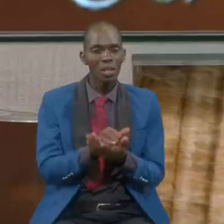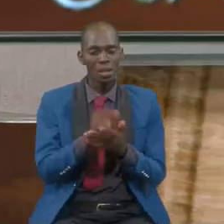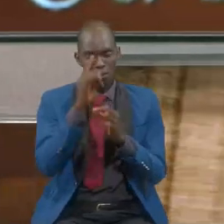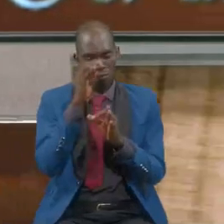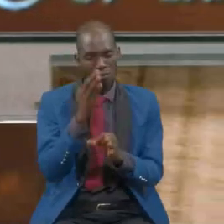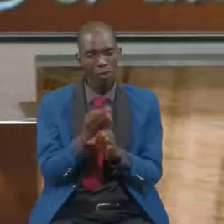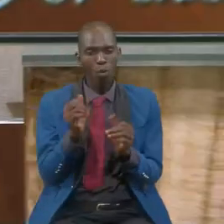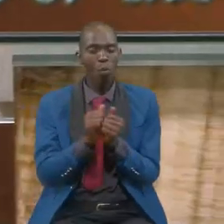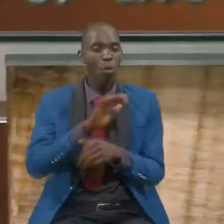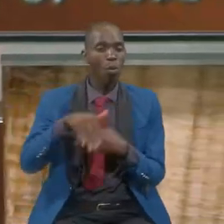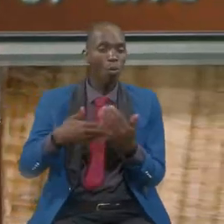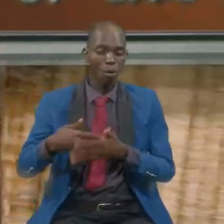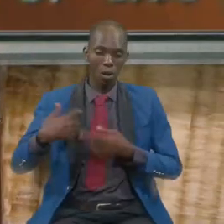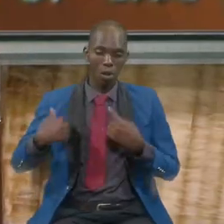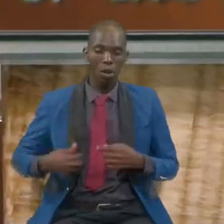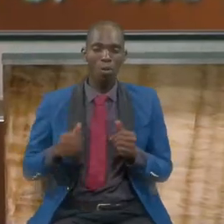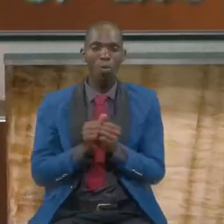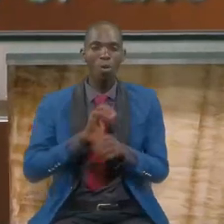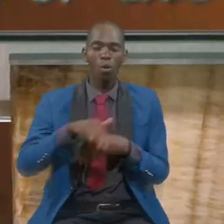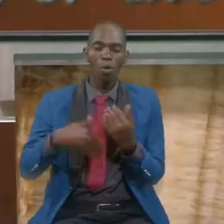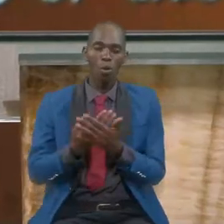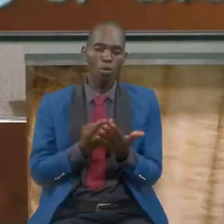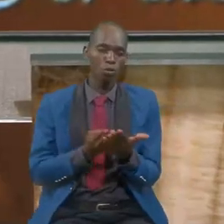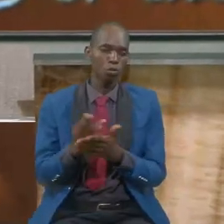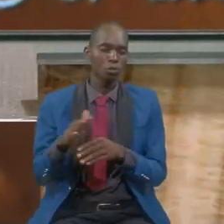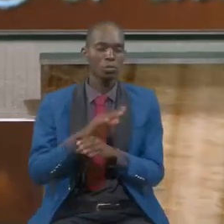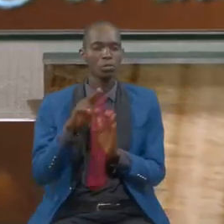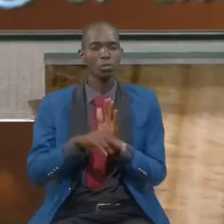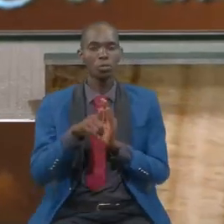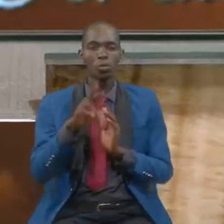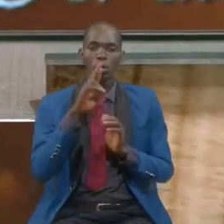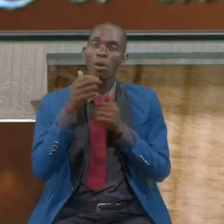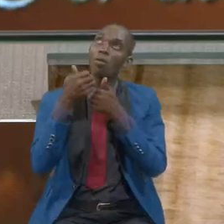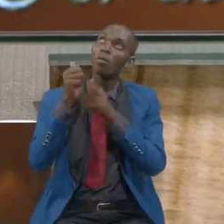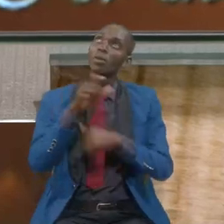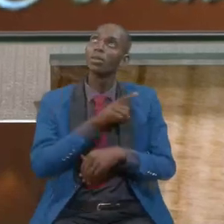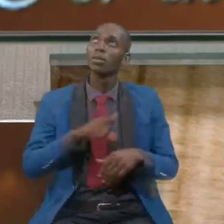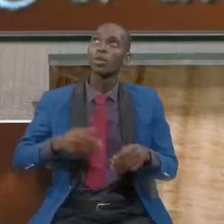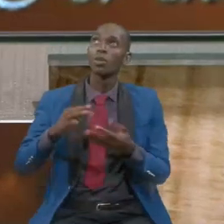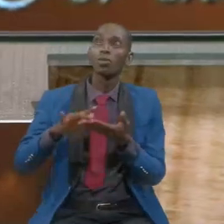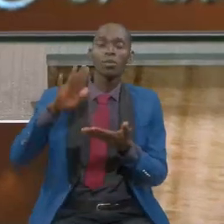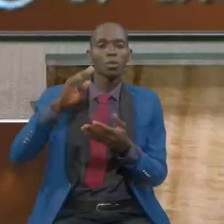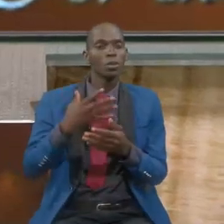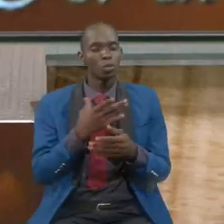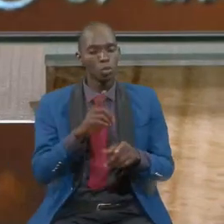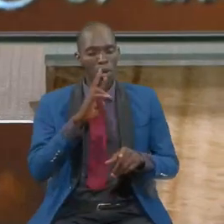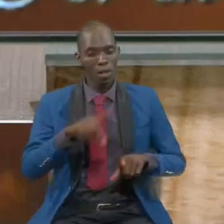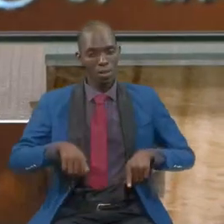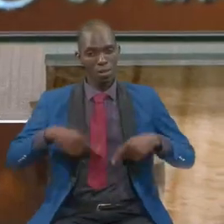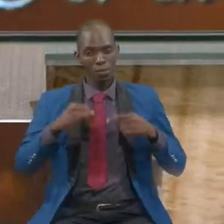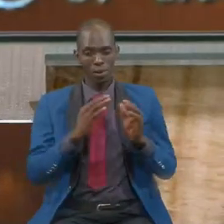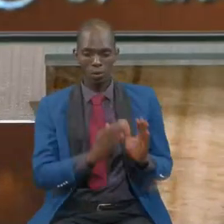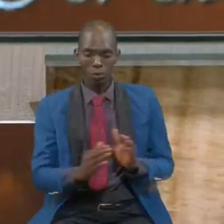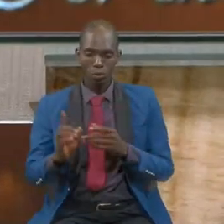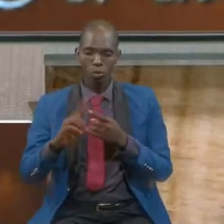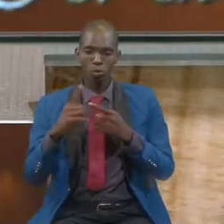de tout votre cœur et en toute en sincérité vous suivez le seigneur de groire vous vivez selon les